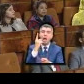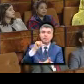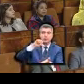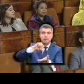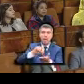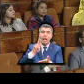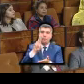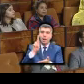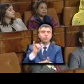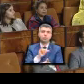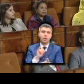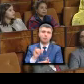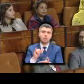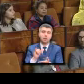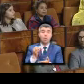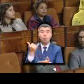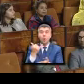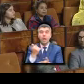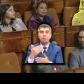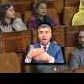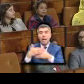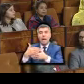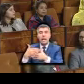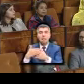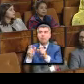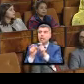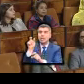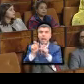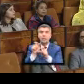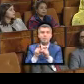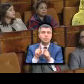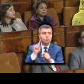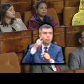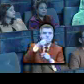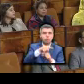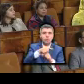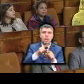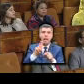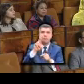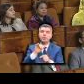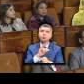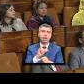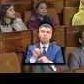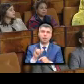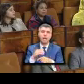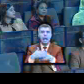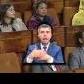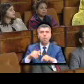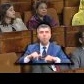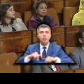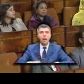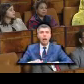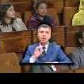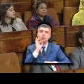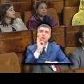الخدمة من المواطن، كيفاش نقربوا وكيفاش نوزعوا الكفاءات الوطنية على الصعيد التراب الوطني. ما خصناش